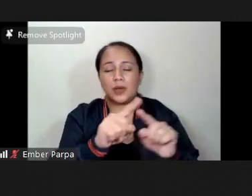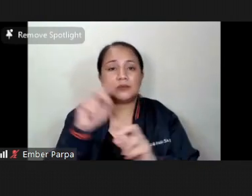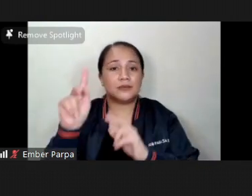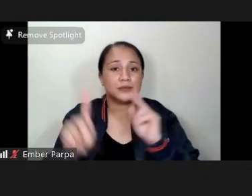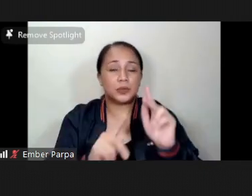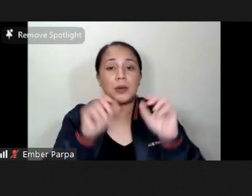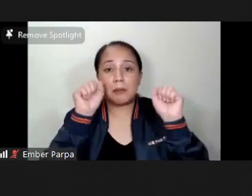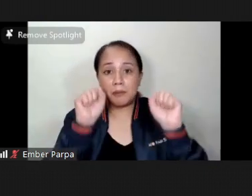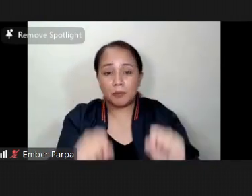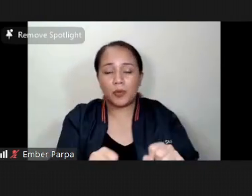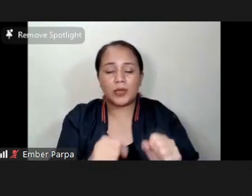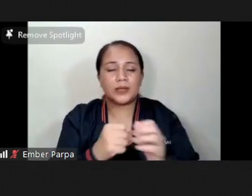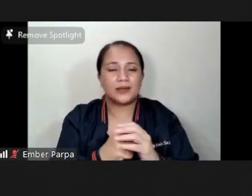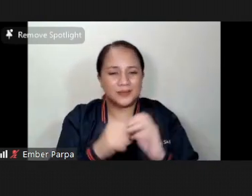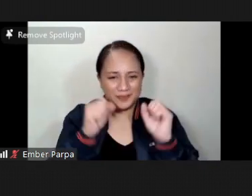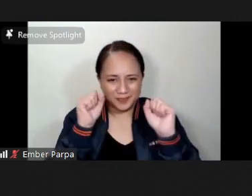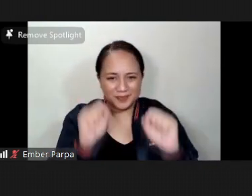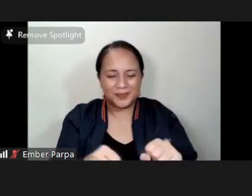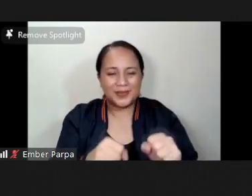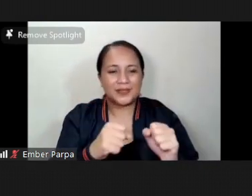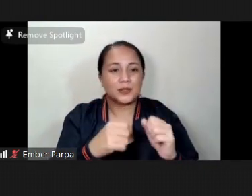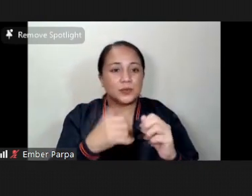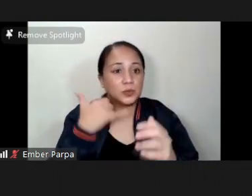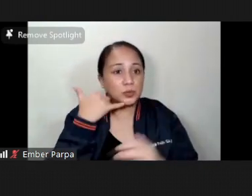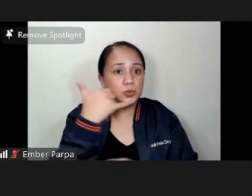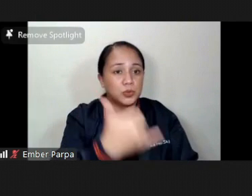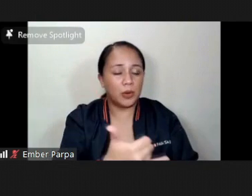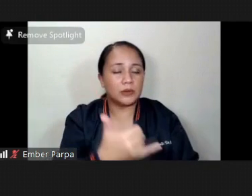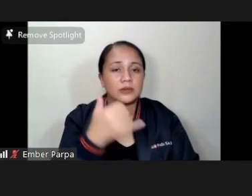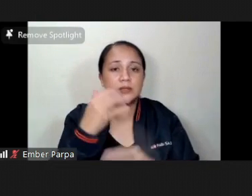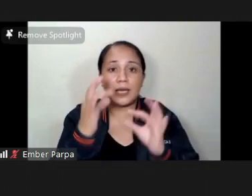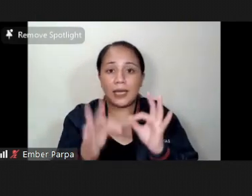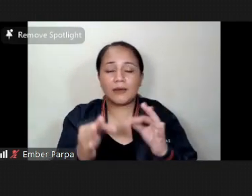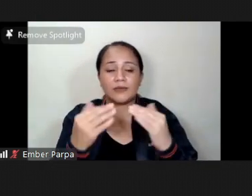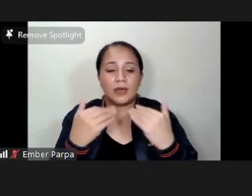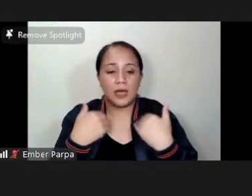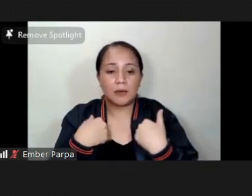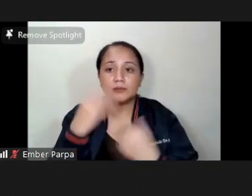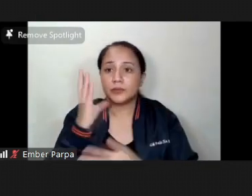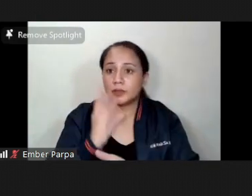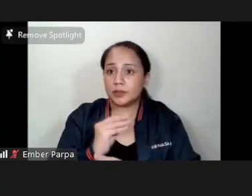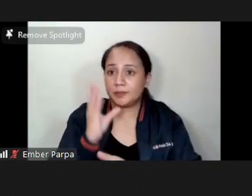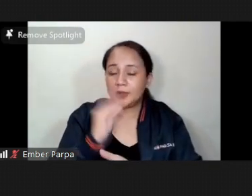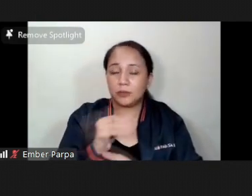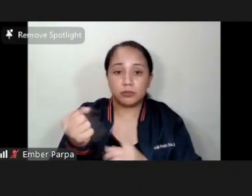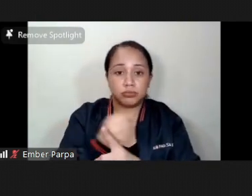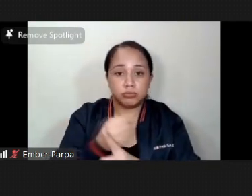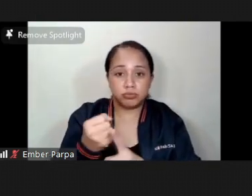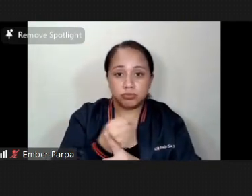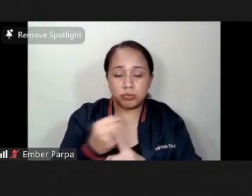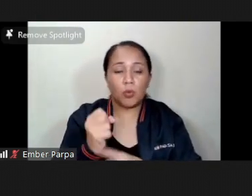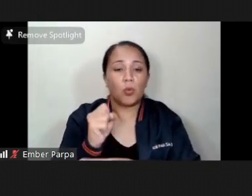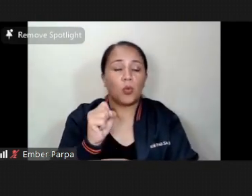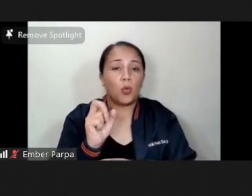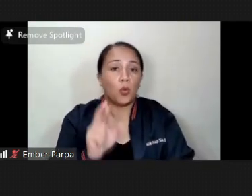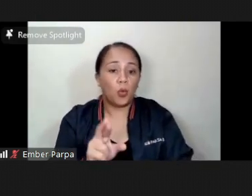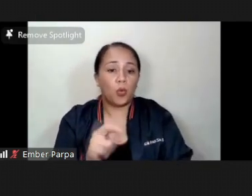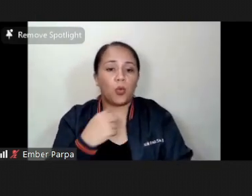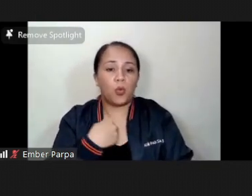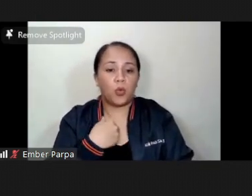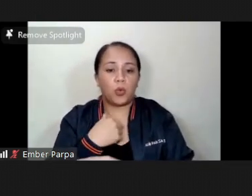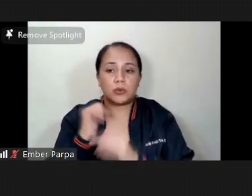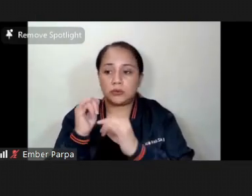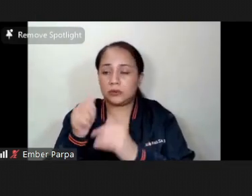maaari ninyo o nating tawagan sa panahon na kayo ay nakaranas ng pang-aabuso o di kaya sa kapwa